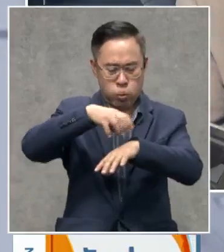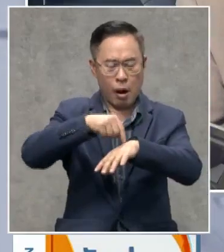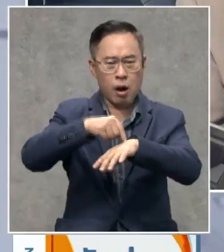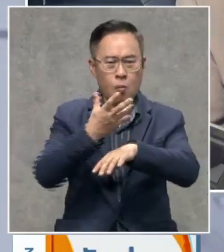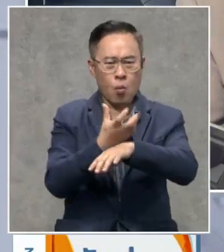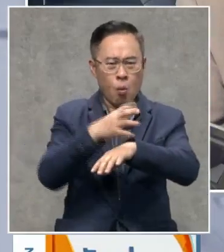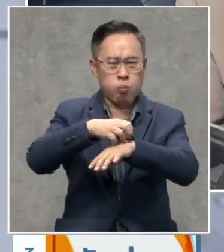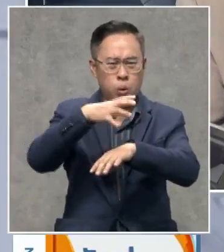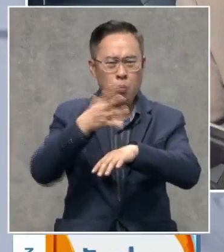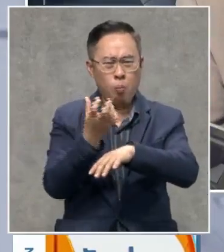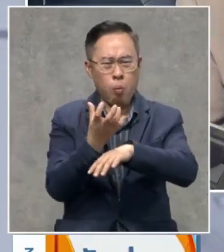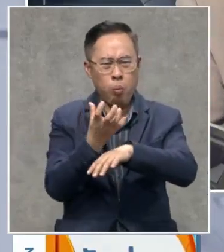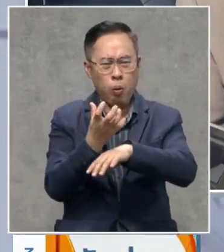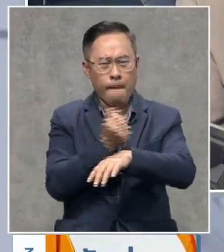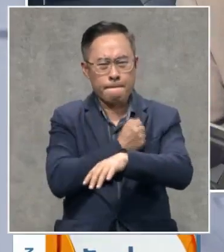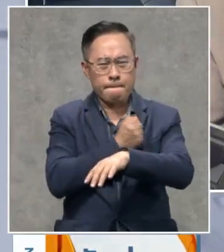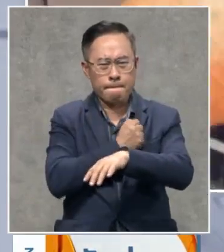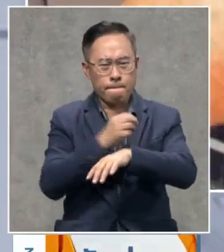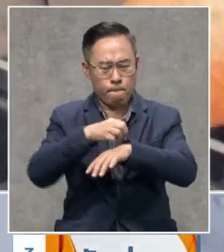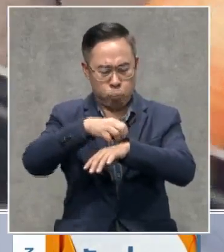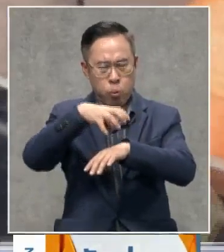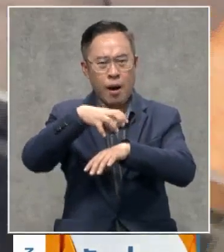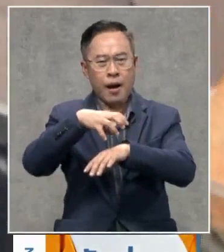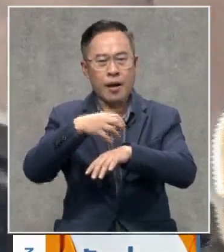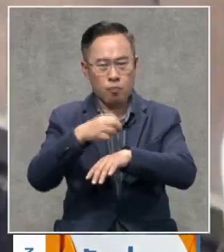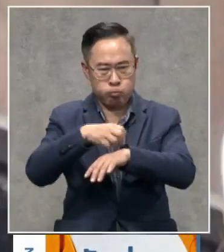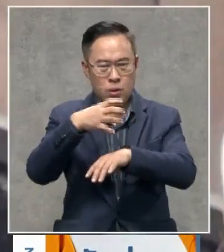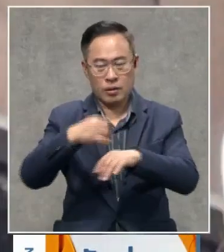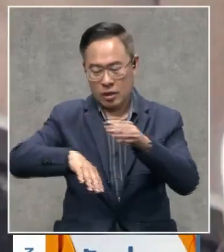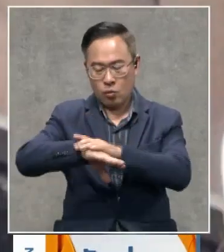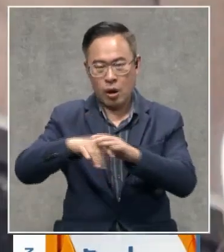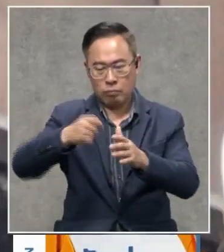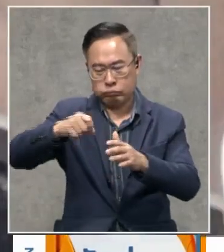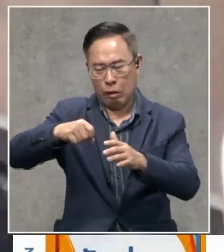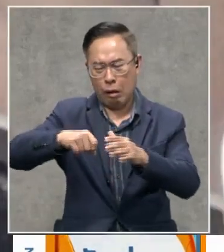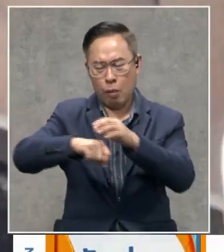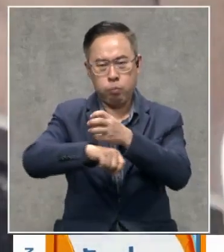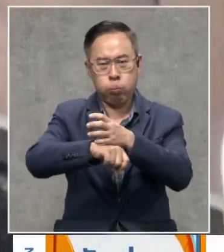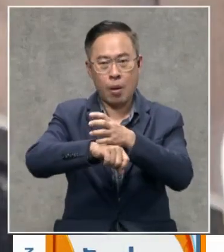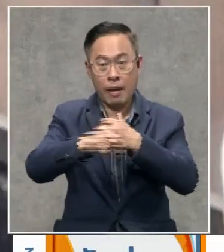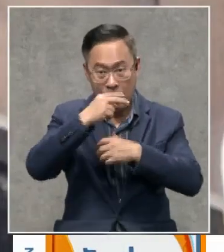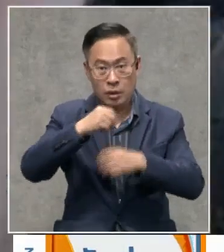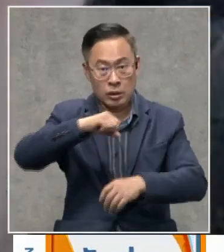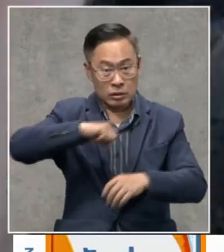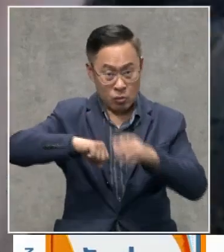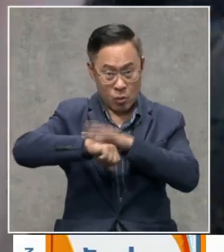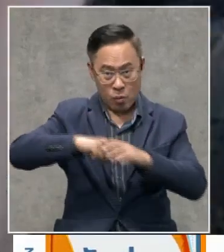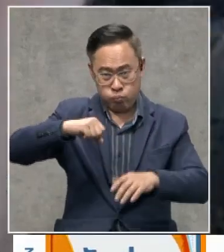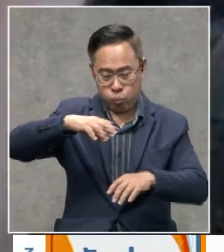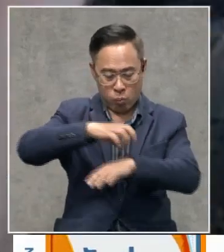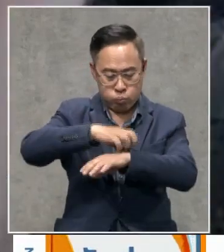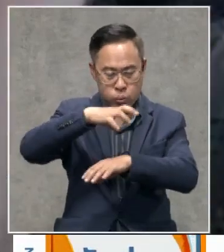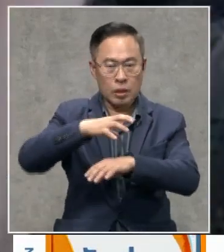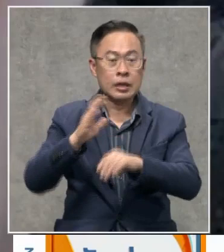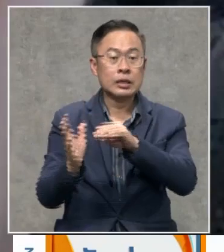ท่านบอกว่ามีอาการปวดด้วยนะคะล่าสุดเมื่อเช้านี้ไปหาคุณหมอที่โรงพยาบาลแล้วค่ะดูสิคะนี่มือขวาท่านนายกนะบวมแบบนี้เล